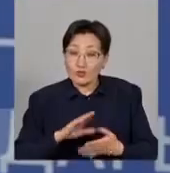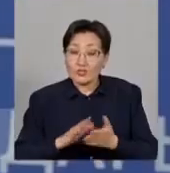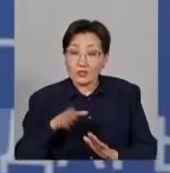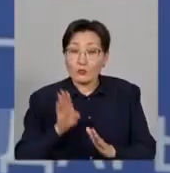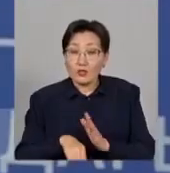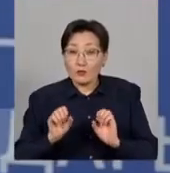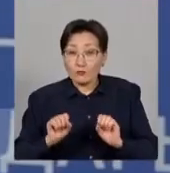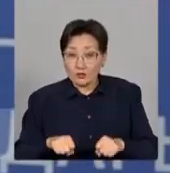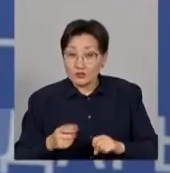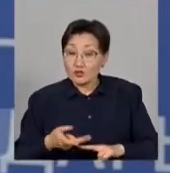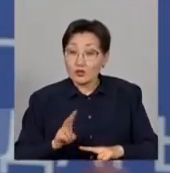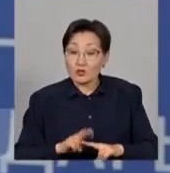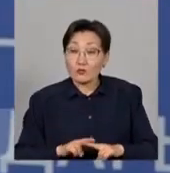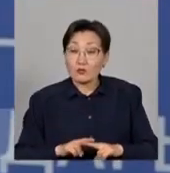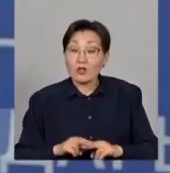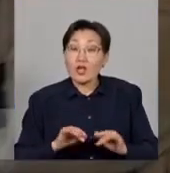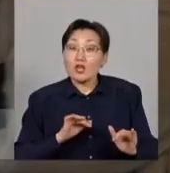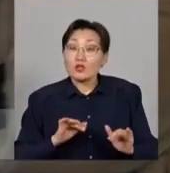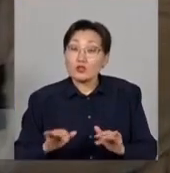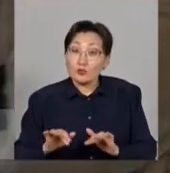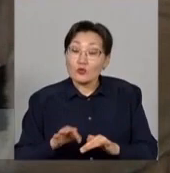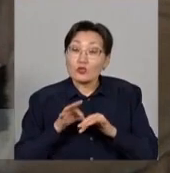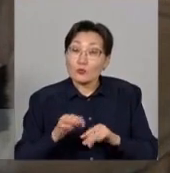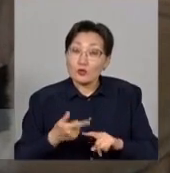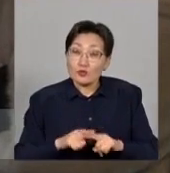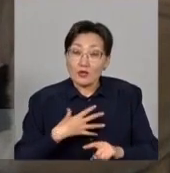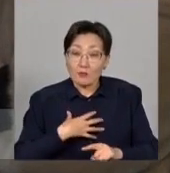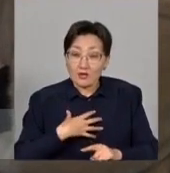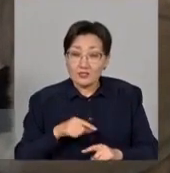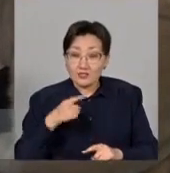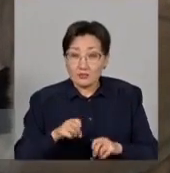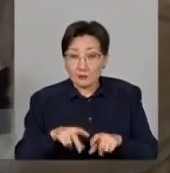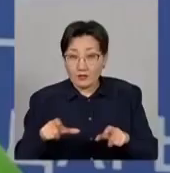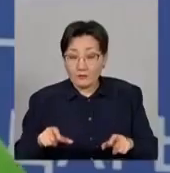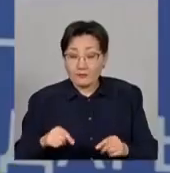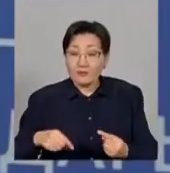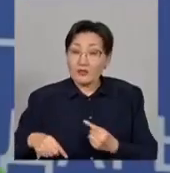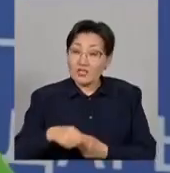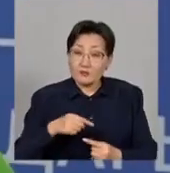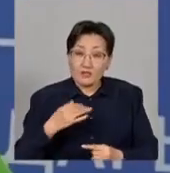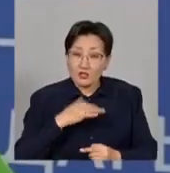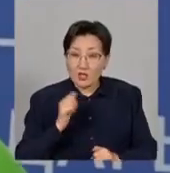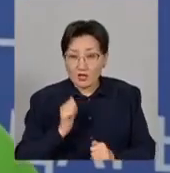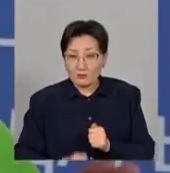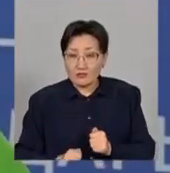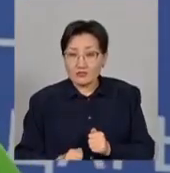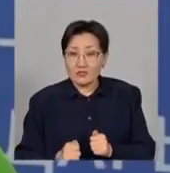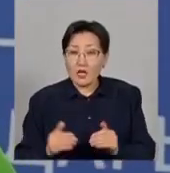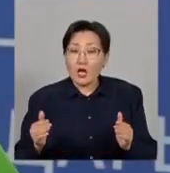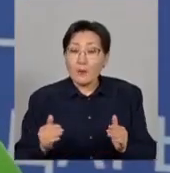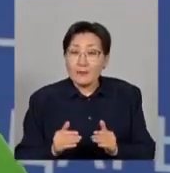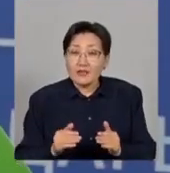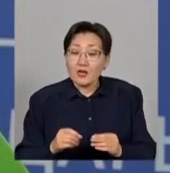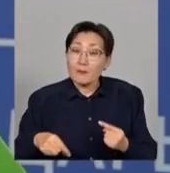деген пікірде. Сондықтан осындай жәрменкелерді өткізу өте маңызды деп отыр. Кәсіпкерлер көп. Әрбір кішкентай микробизнес